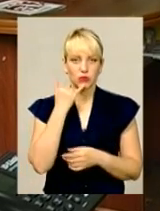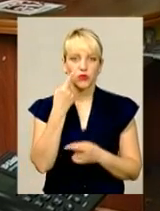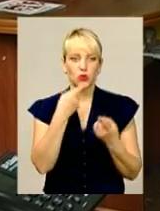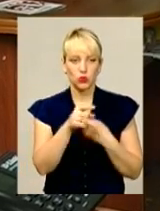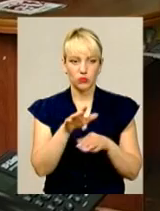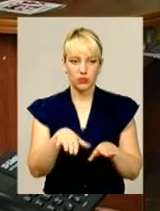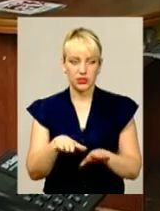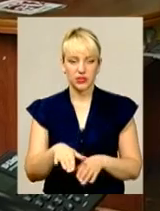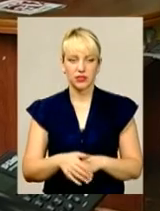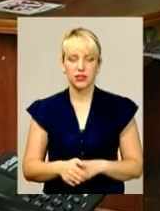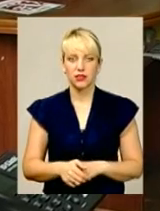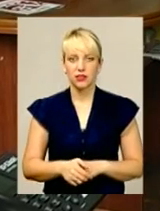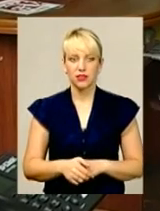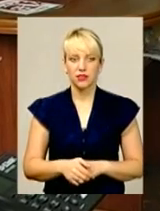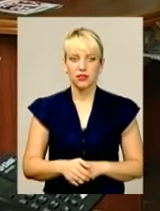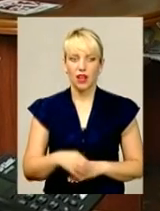консіль?